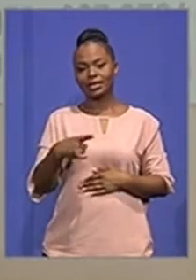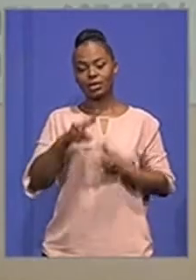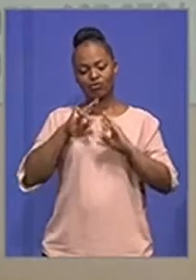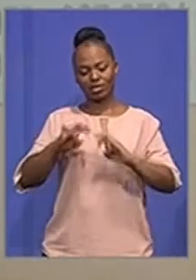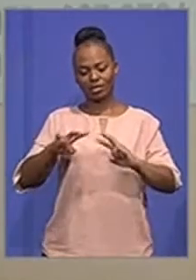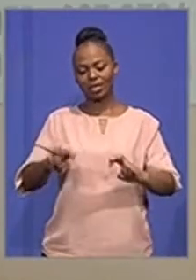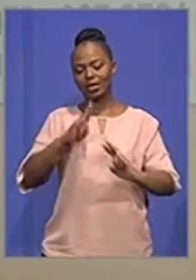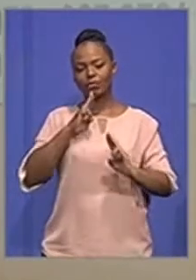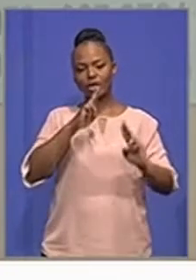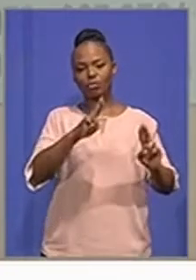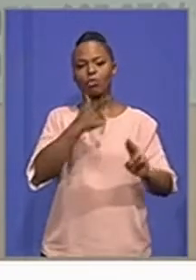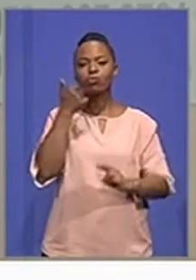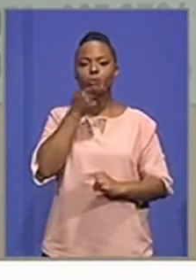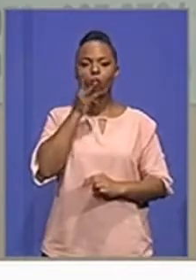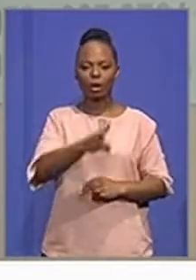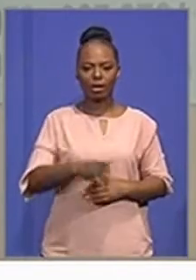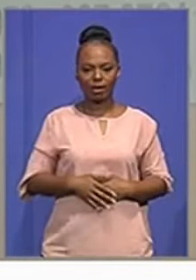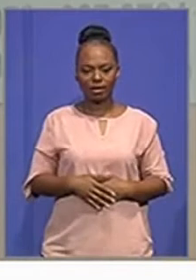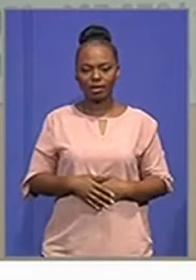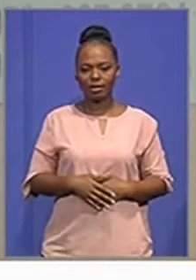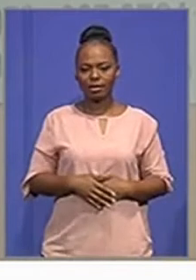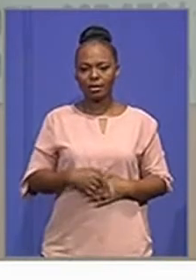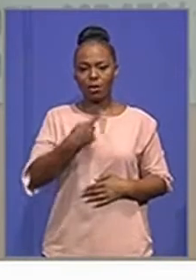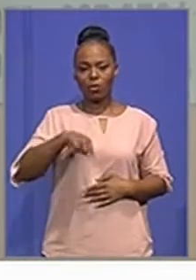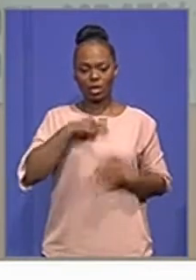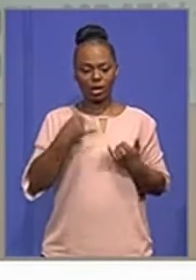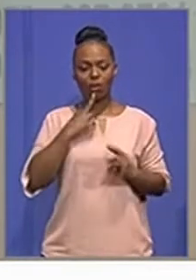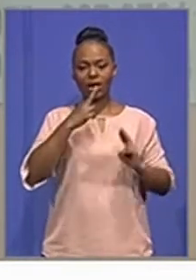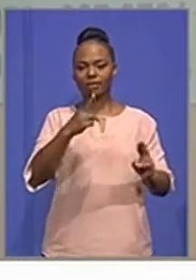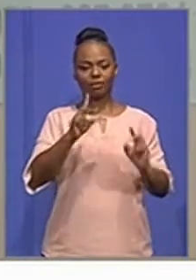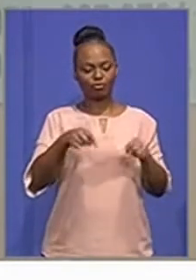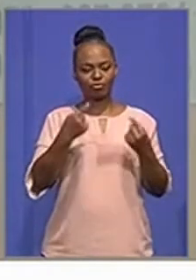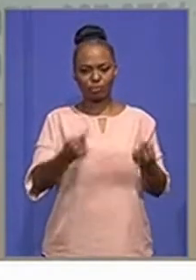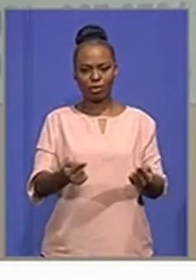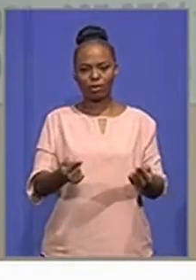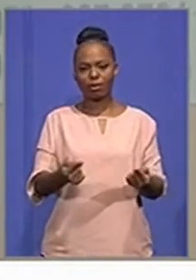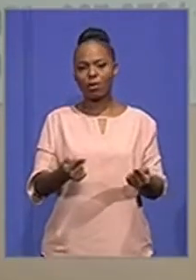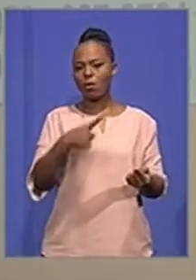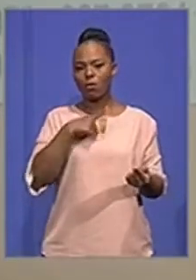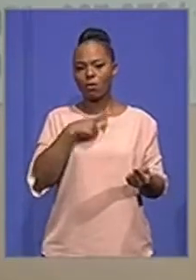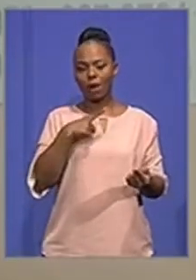cha mase bwokaya fa audio Norbo